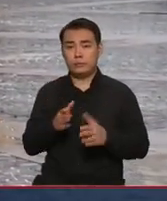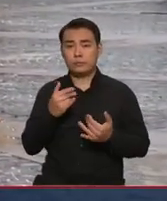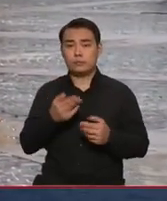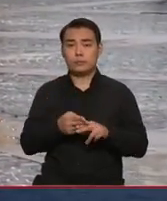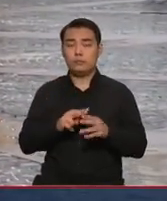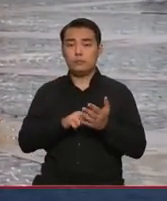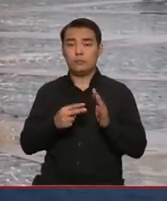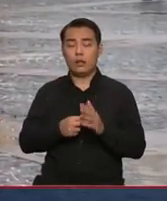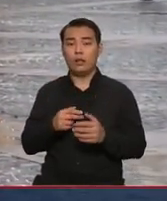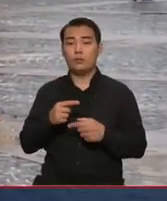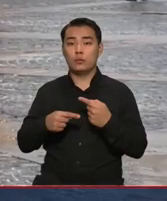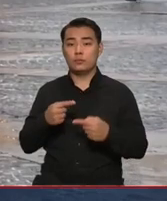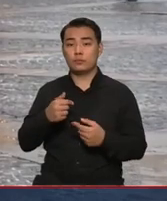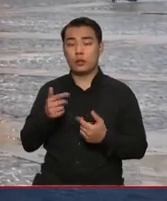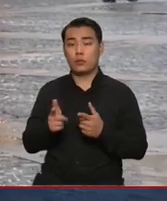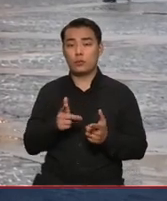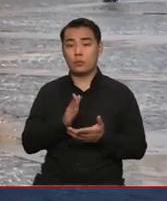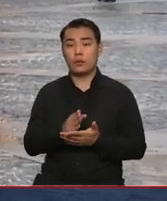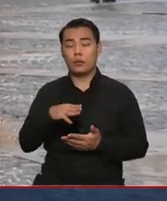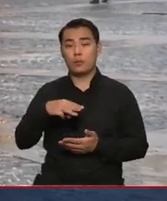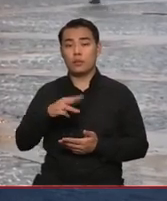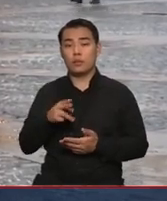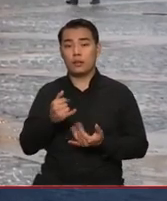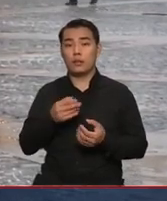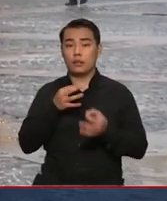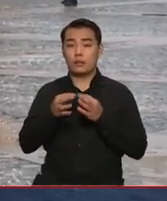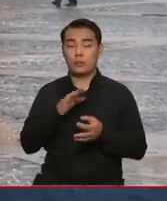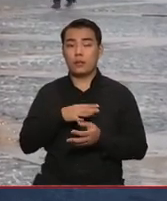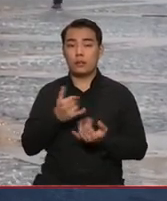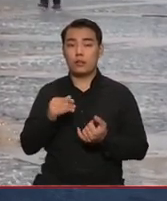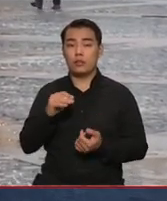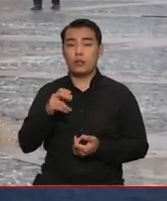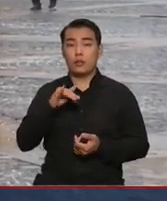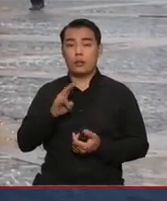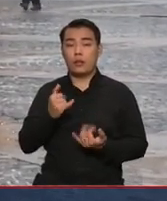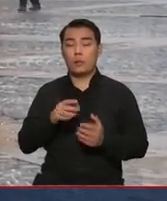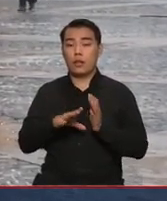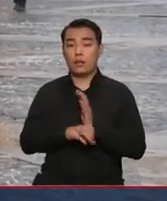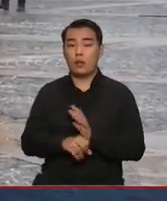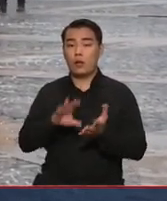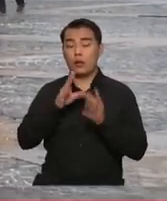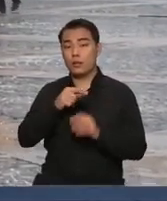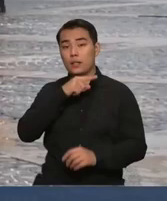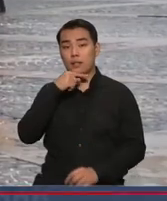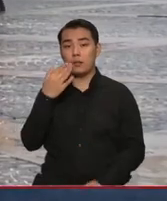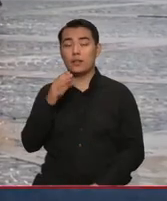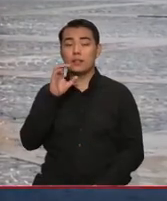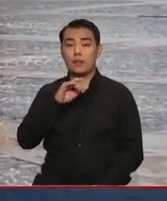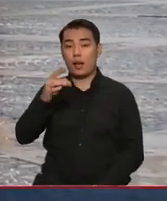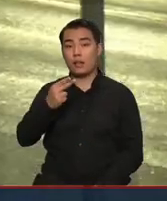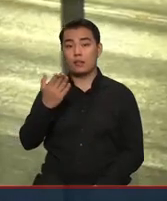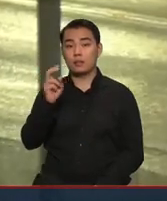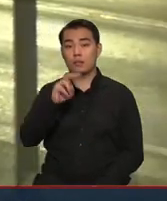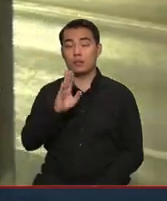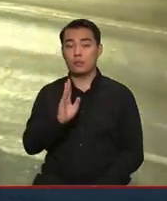жоспар түзіледі. Сондай дәстүр ТМД мемлекеттері басшыларында қалыптасқан. Олар 90-ның соңына қарай Ресейдің солтүстік астанасына